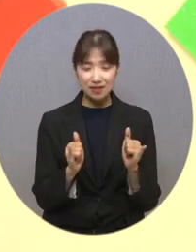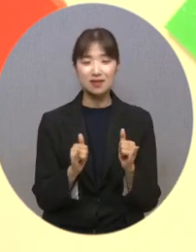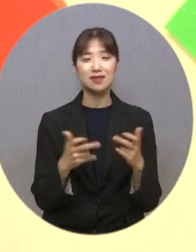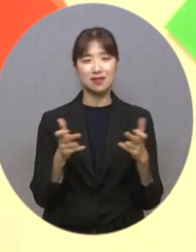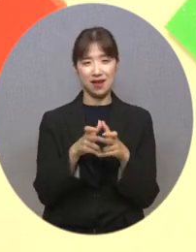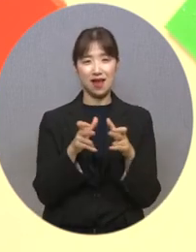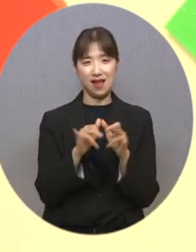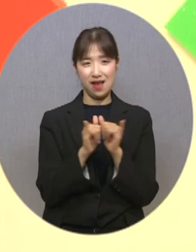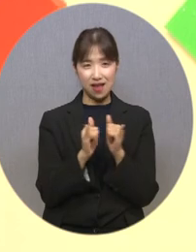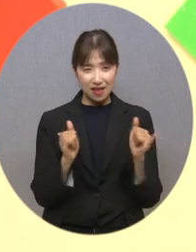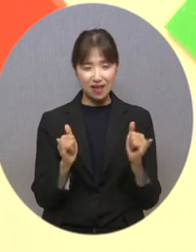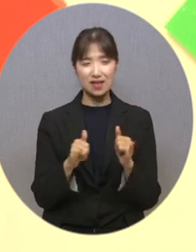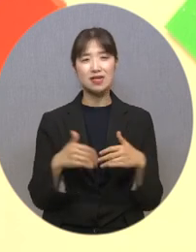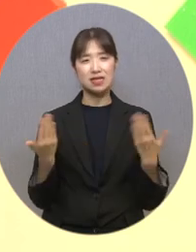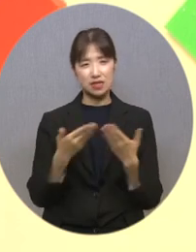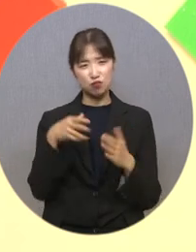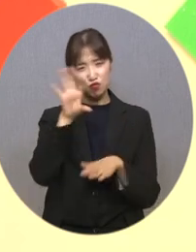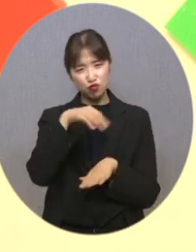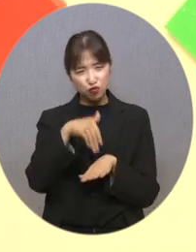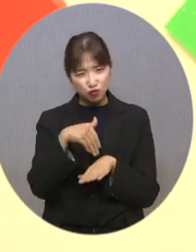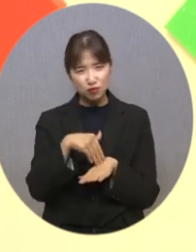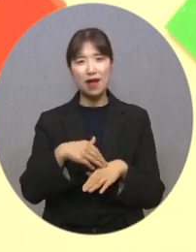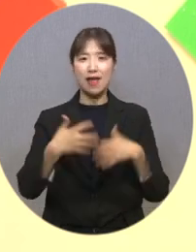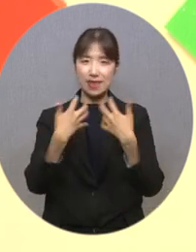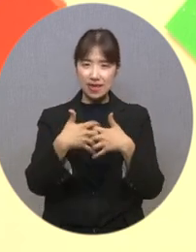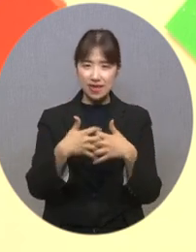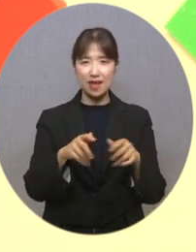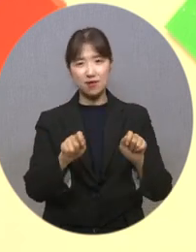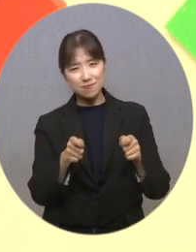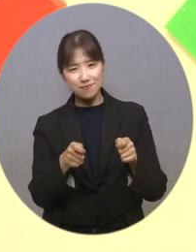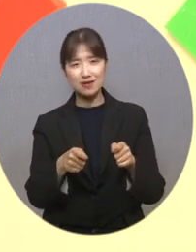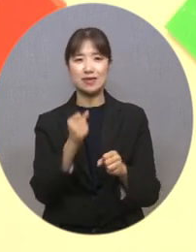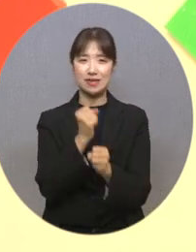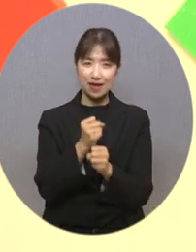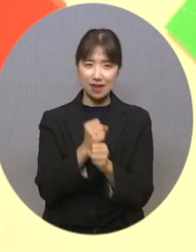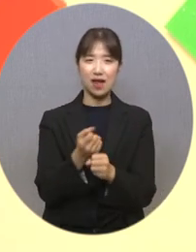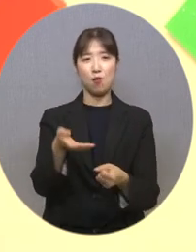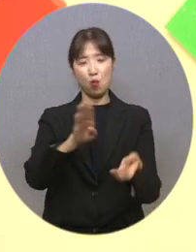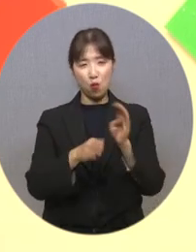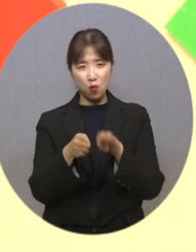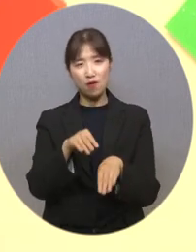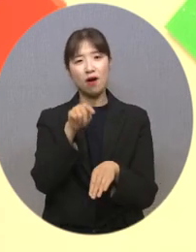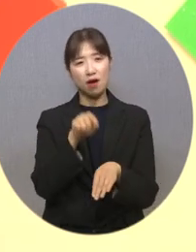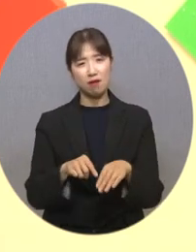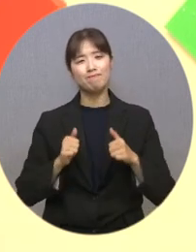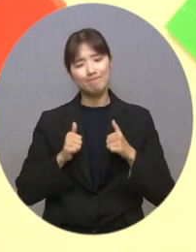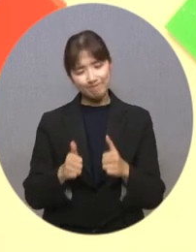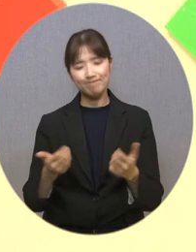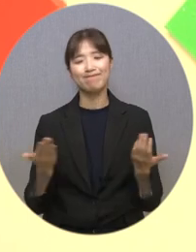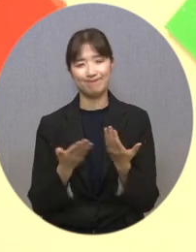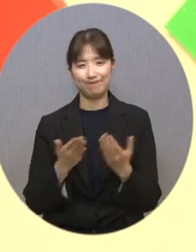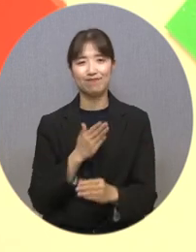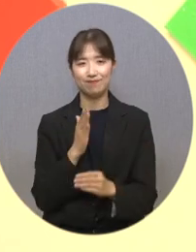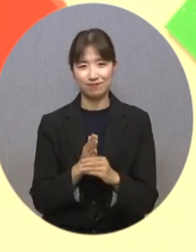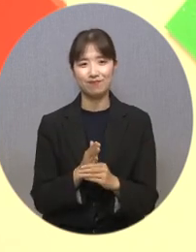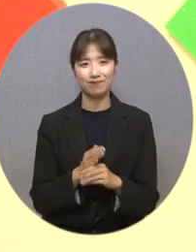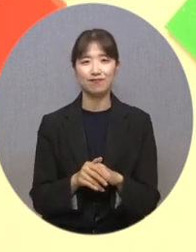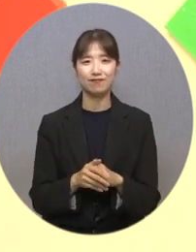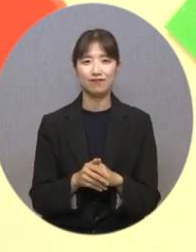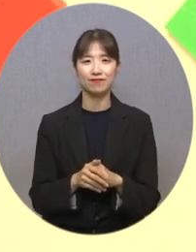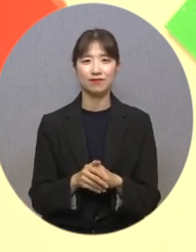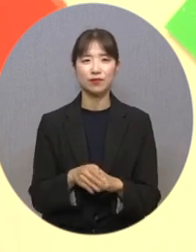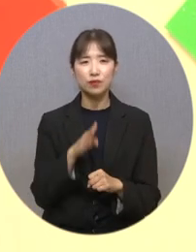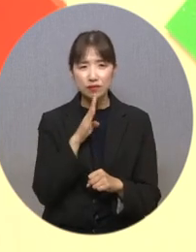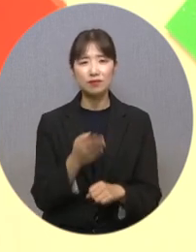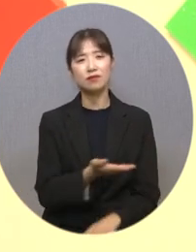훈련을 통해서 스스로 기계 조작부터 생산, 포장 이런 부분들을 열심히 수행을 하고 있습니다.